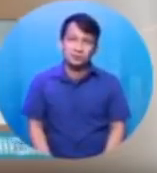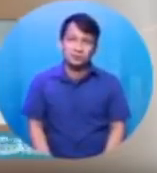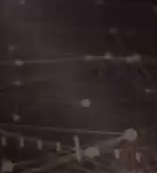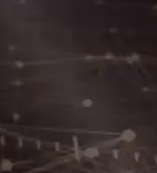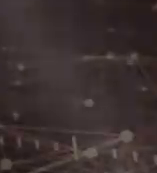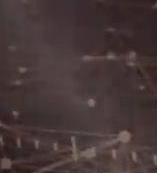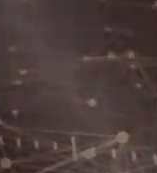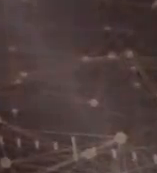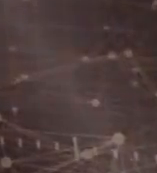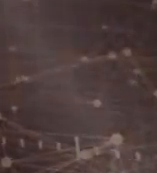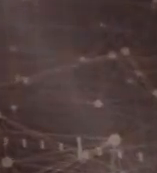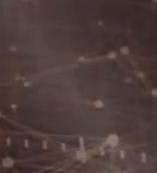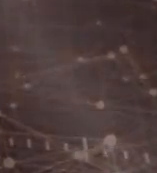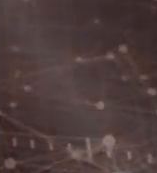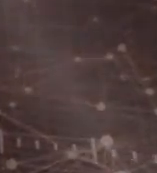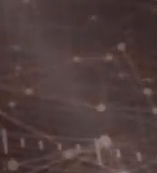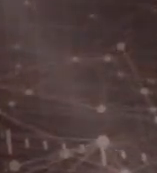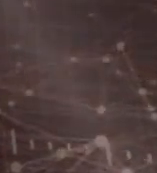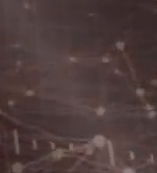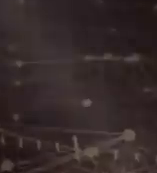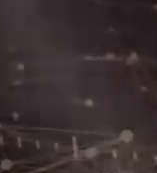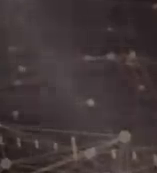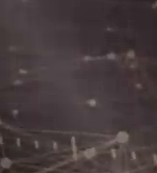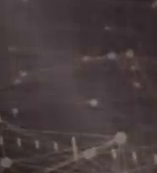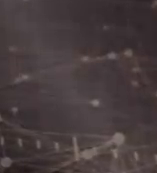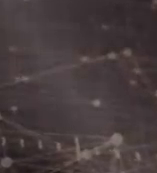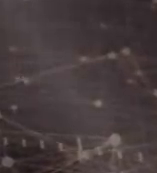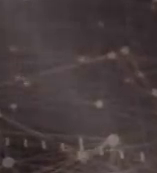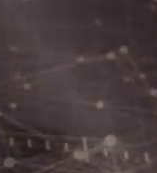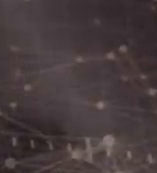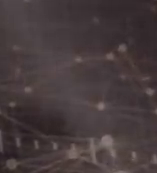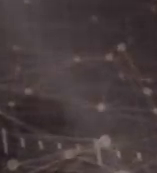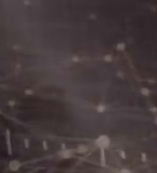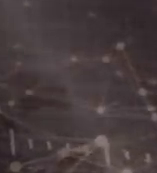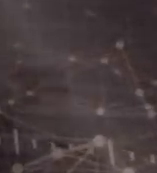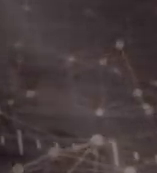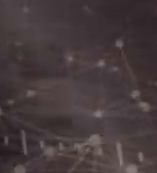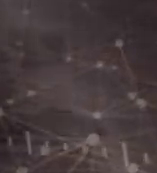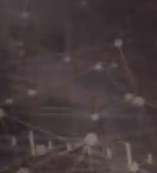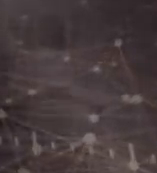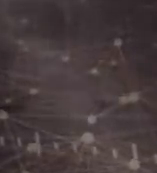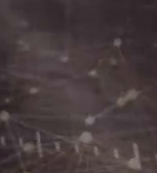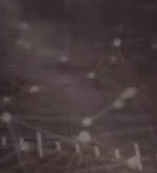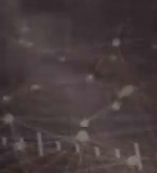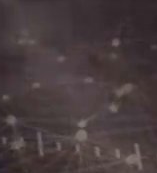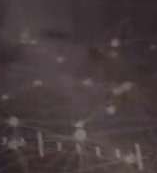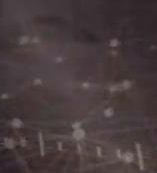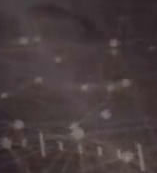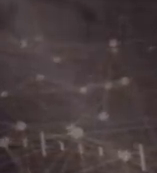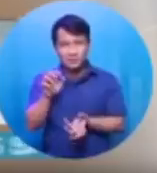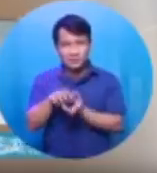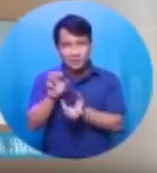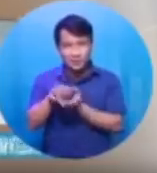sir, yung mga in-suit so, sir. Akong gumastos doon, tsaka yung rider. Kapal mo. May papel ka? Dami mo.